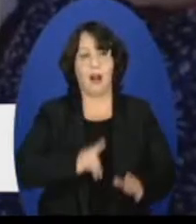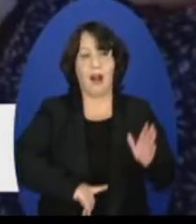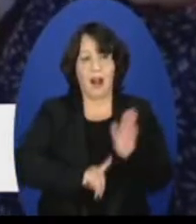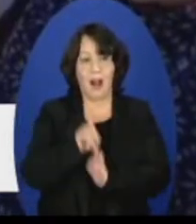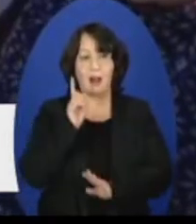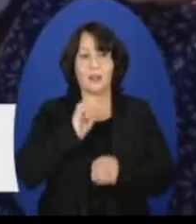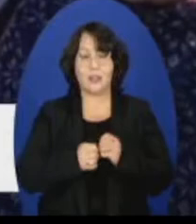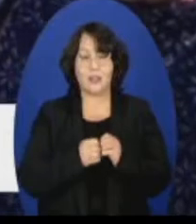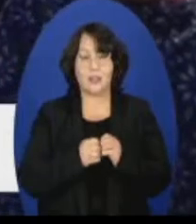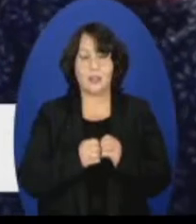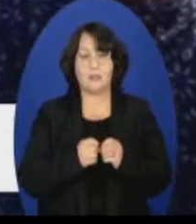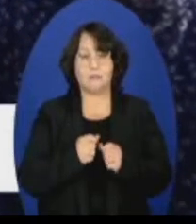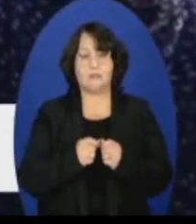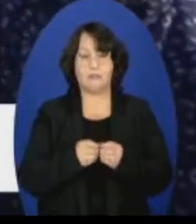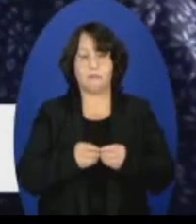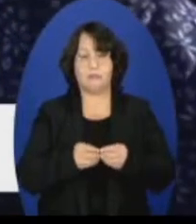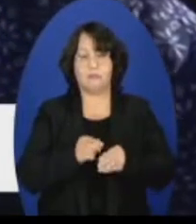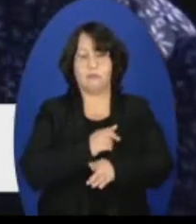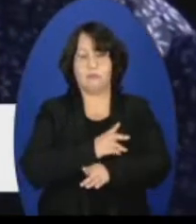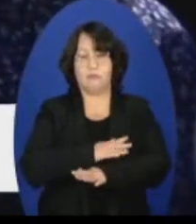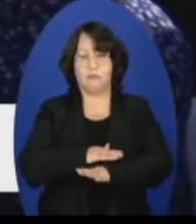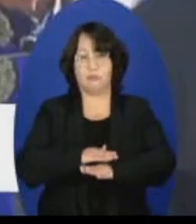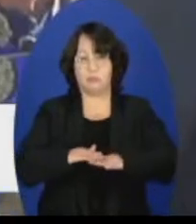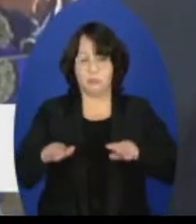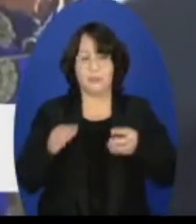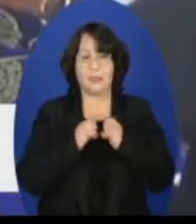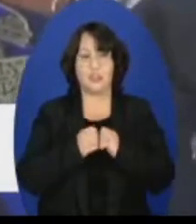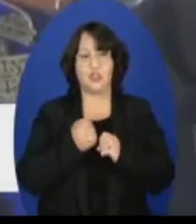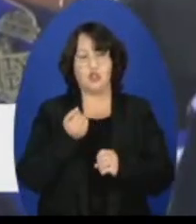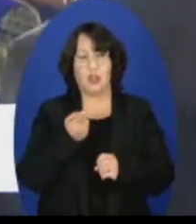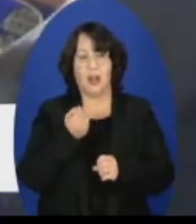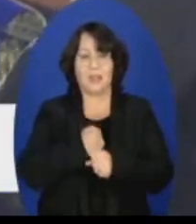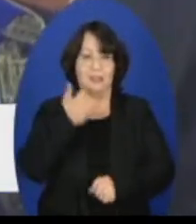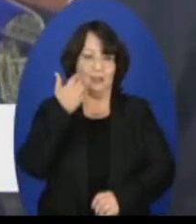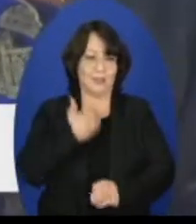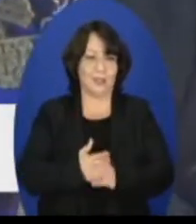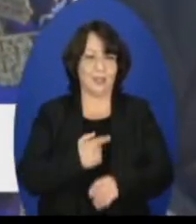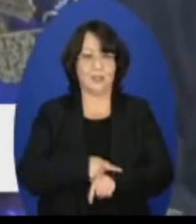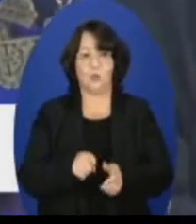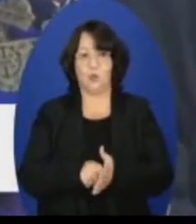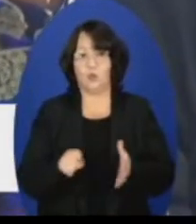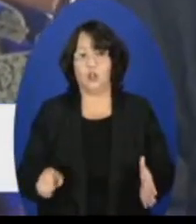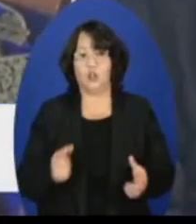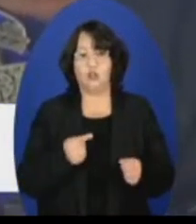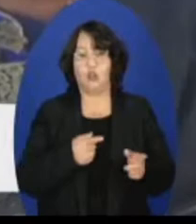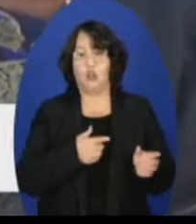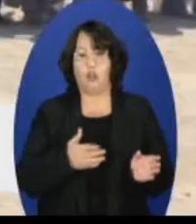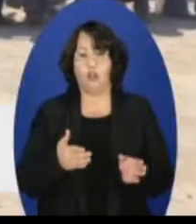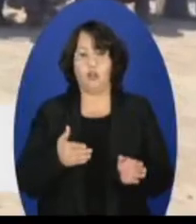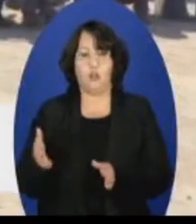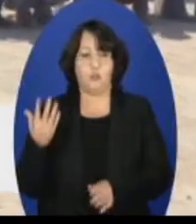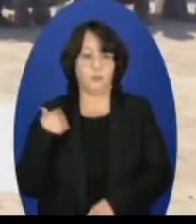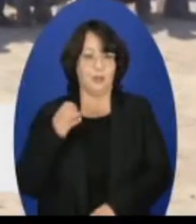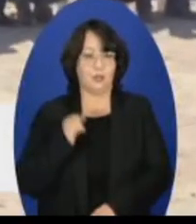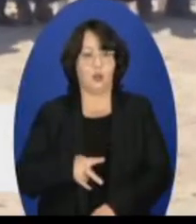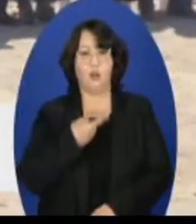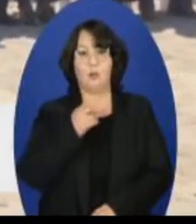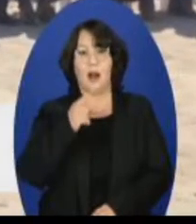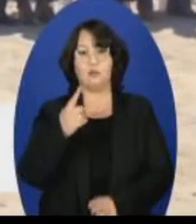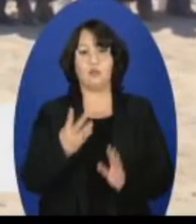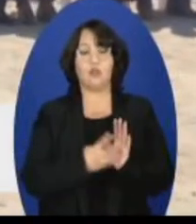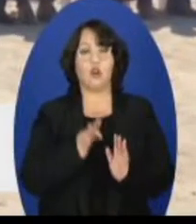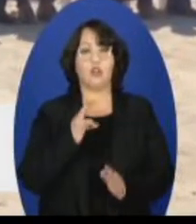үеэс нээлтийн ёслол болж исэн боловч за ажил нь одоо гацад цаг хугацаа алдаж олон удаа хойшилсан маань за харин 2019